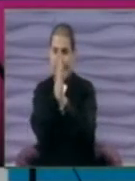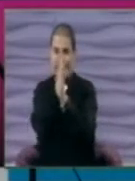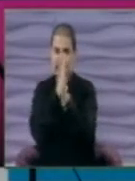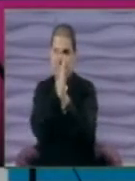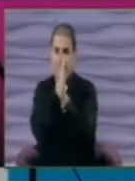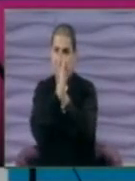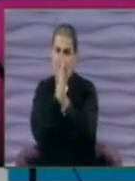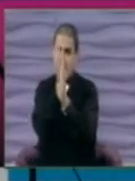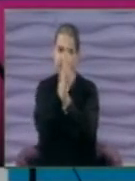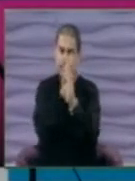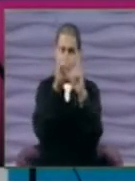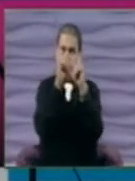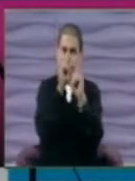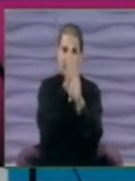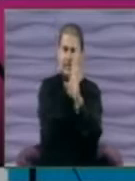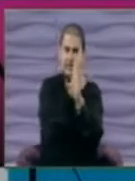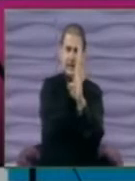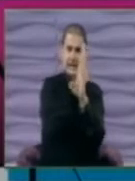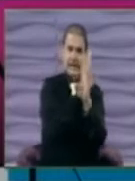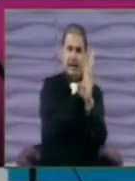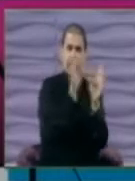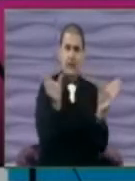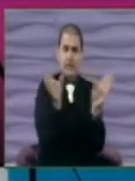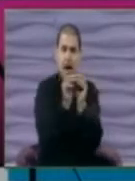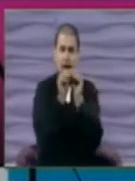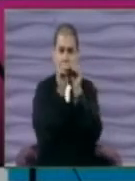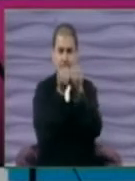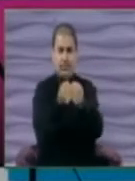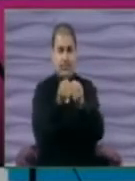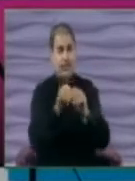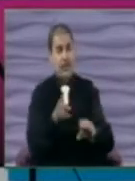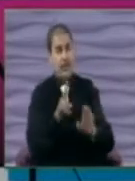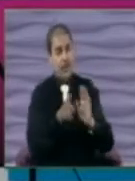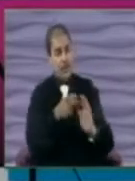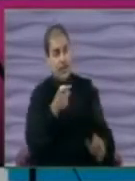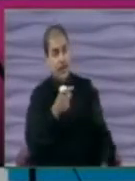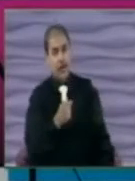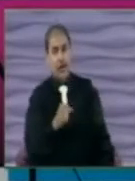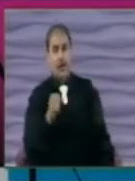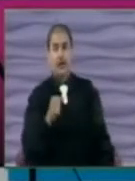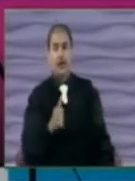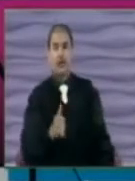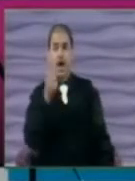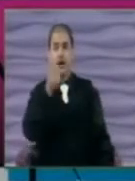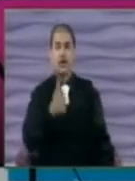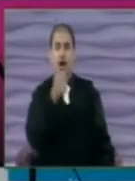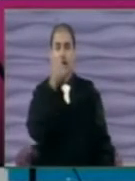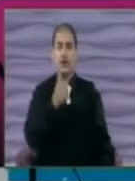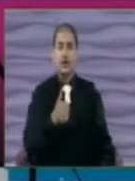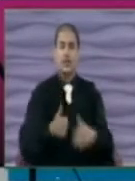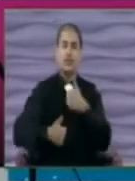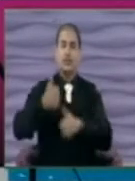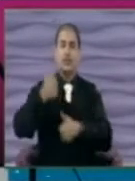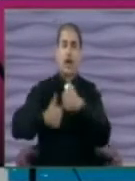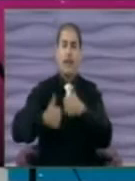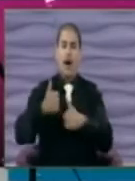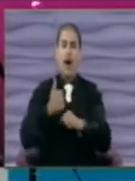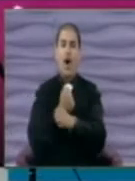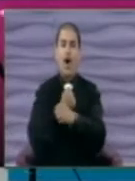صور ثانيه اخذت فيها جوائز اللي هي اذا بعرضوهم المركز الاول في مسابقه الحريه على مستوى الجامعات